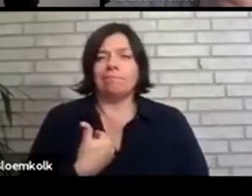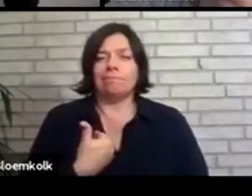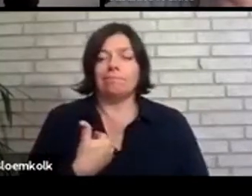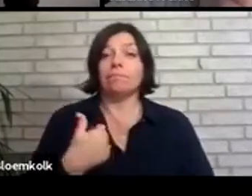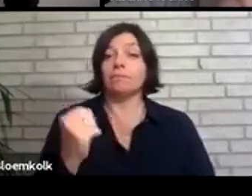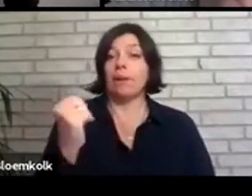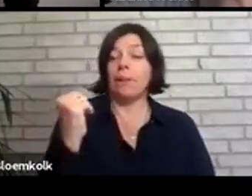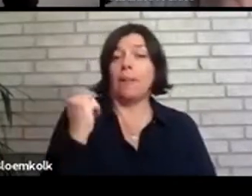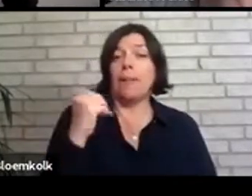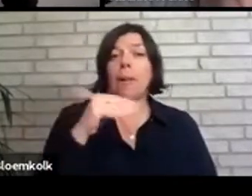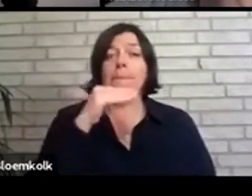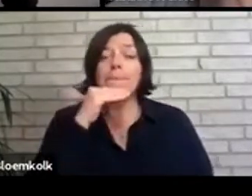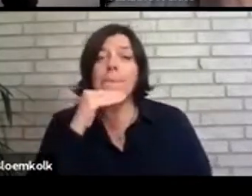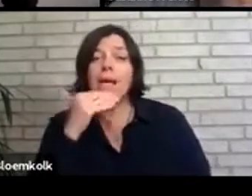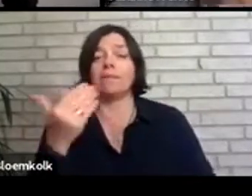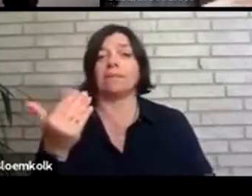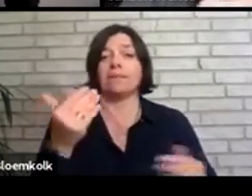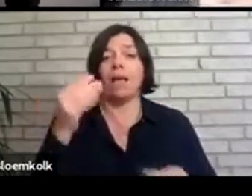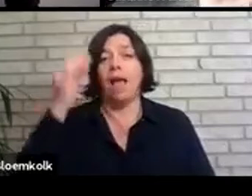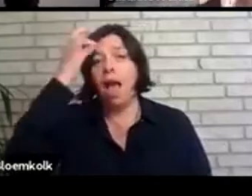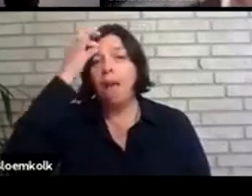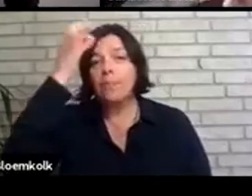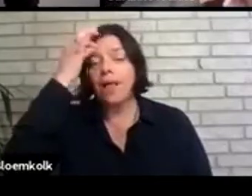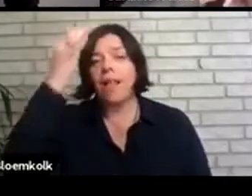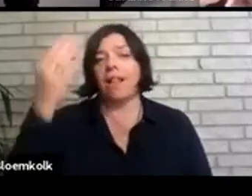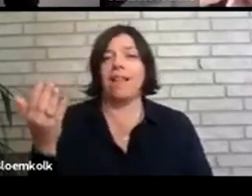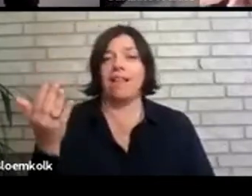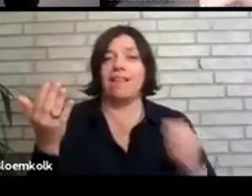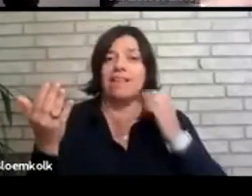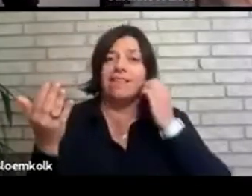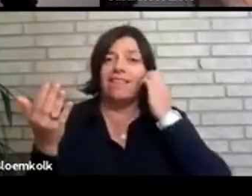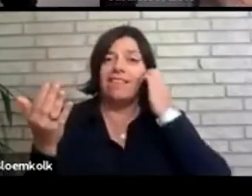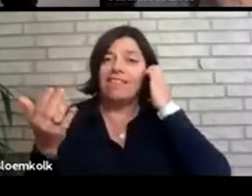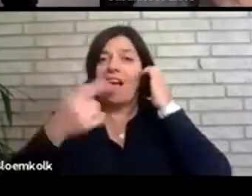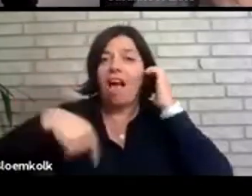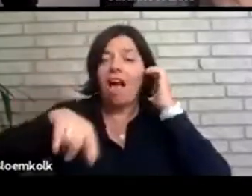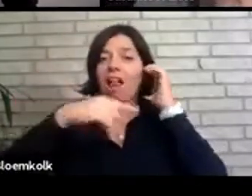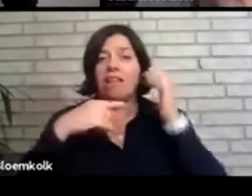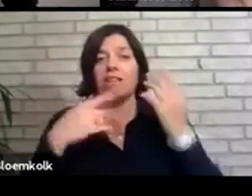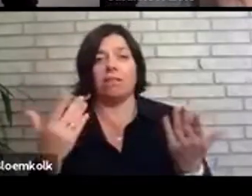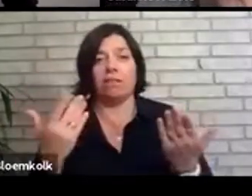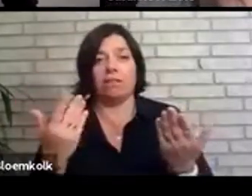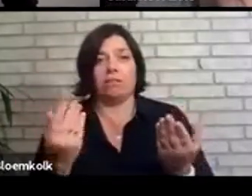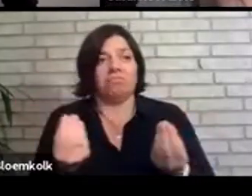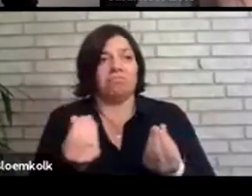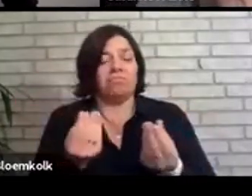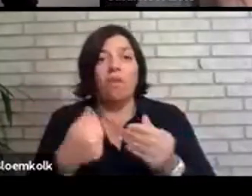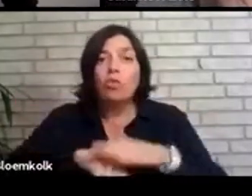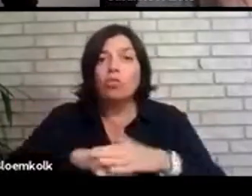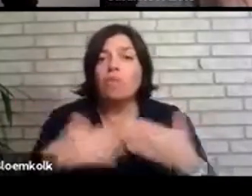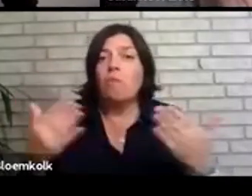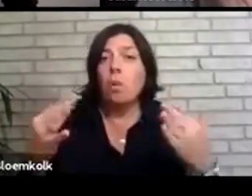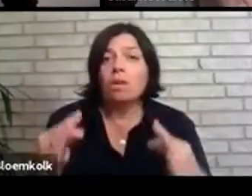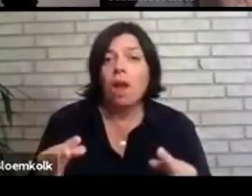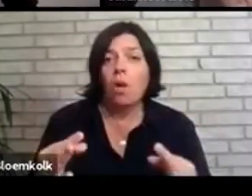im April. Und was wir auch gelernt haben, ist, trotz dieser Umfragen, die eine Mehrheit der Bevölkerung ausgewiesen